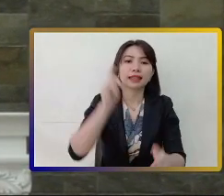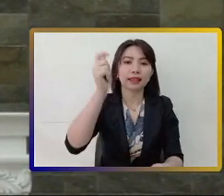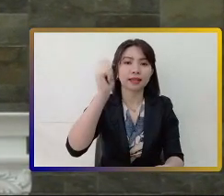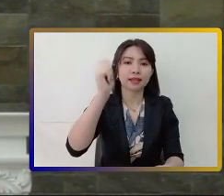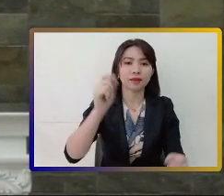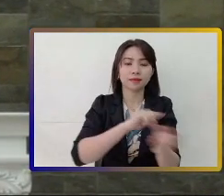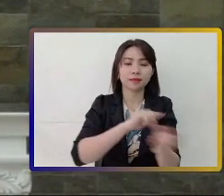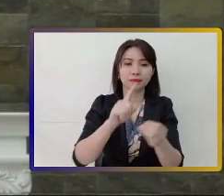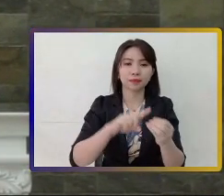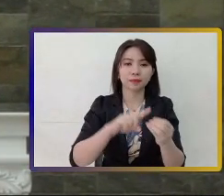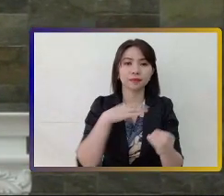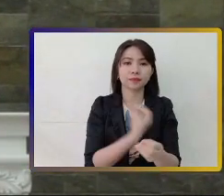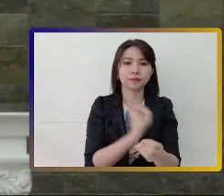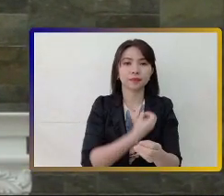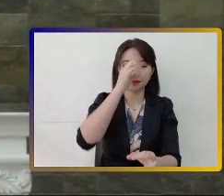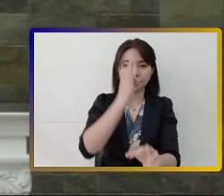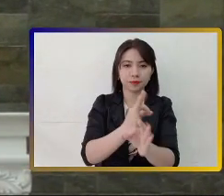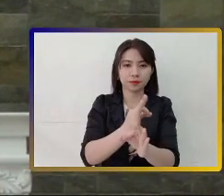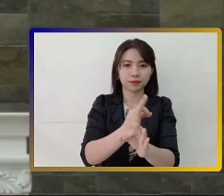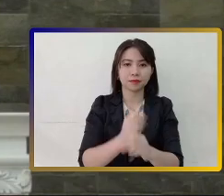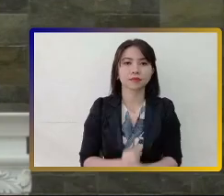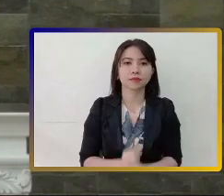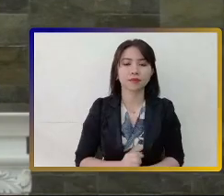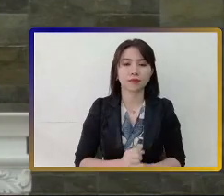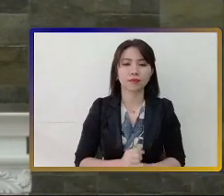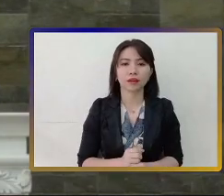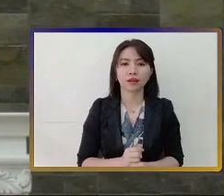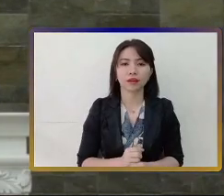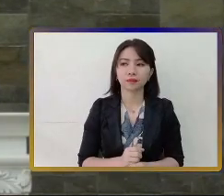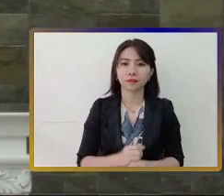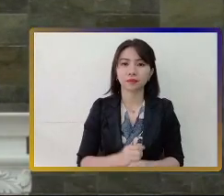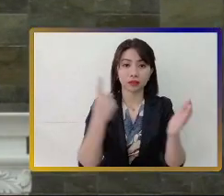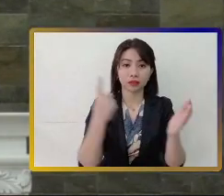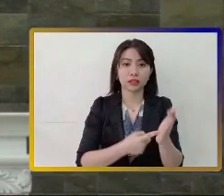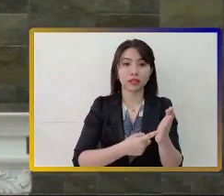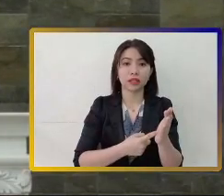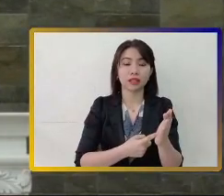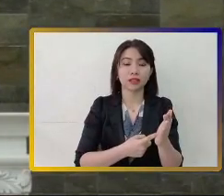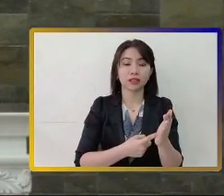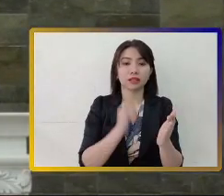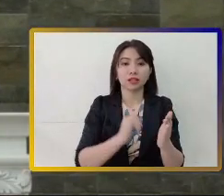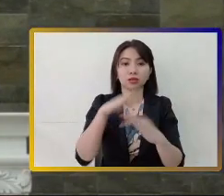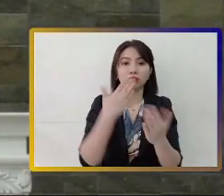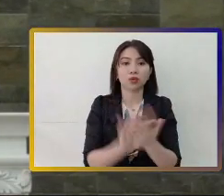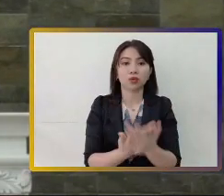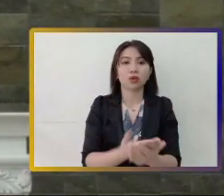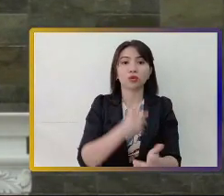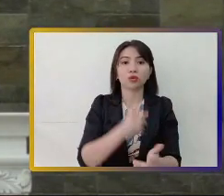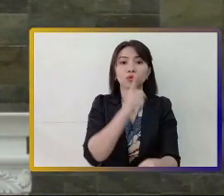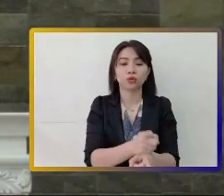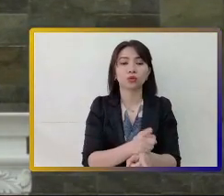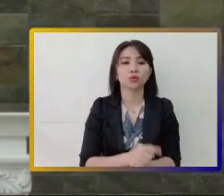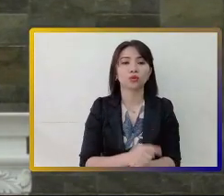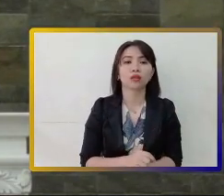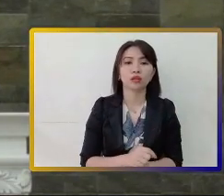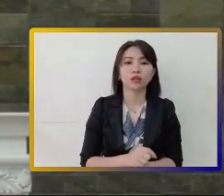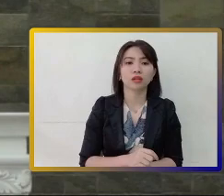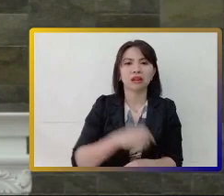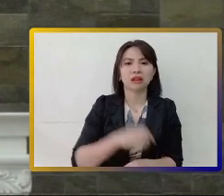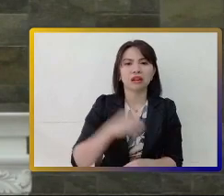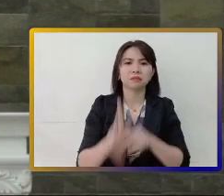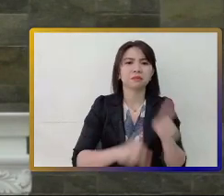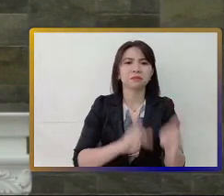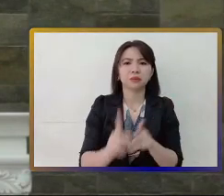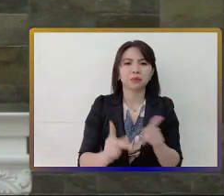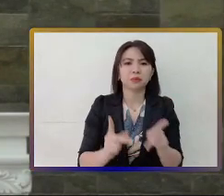kapatid. No, it is undeniable. Hindi talaga na maididinayan ang sino pa man tao kahit na sabihin nila na hindi totoo